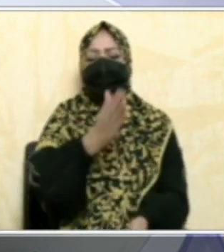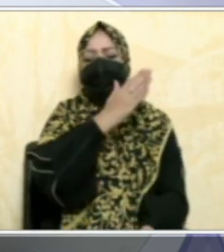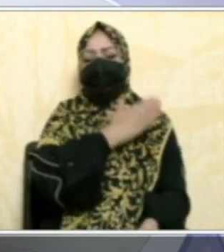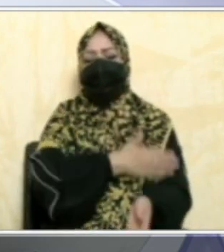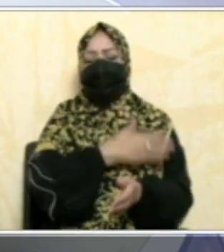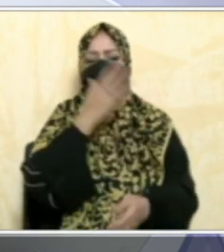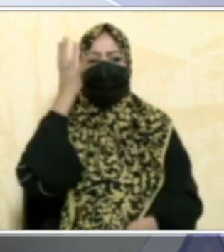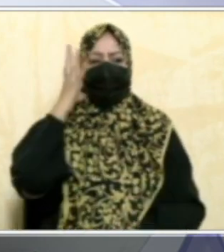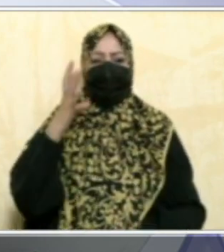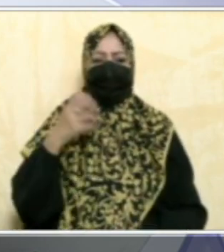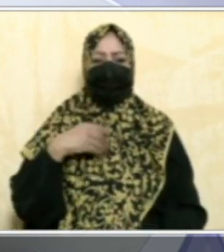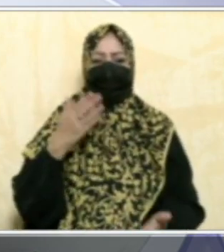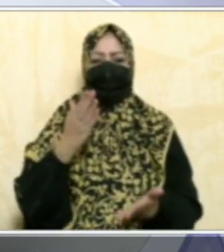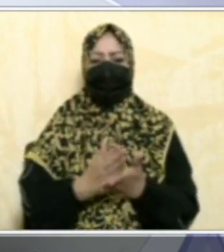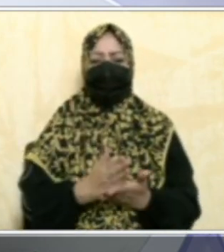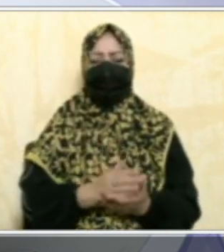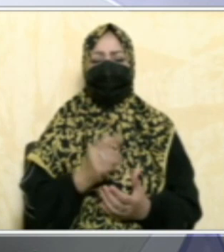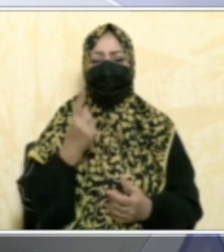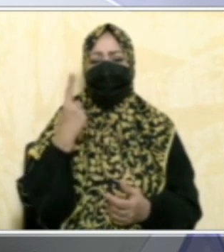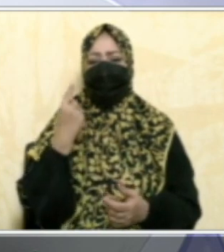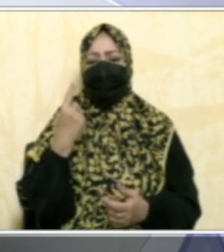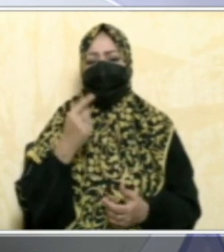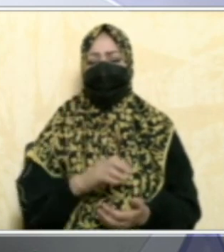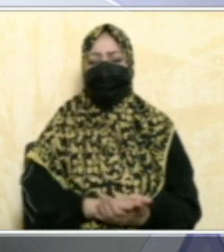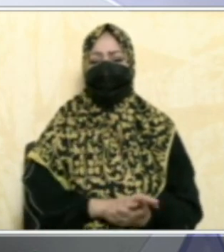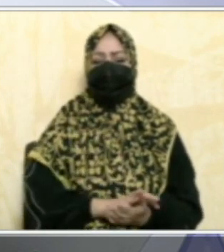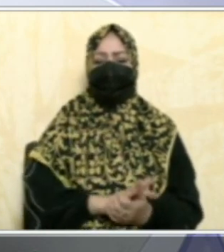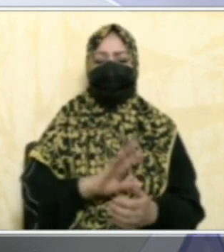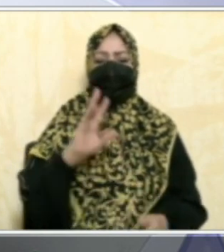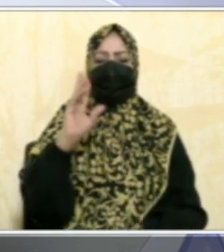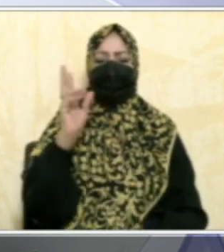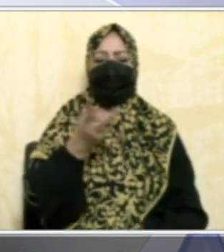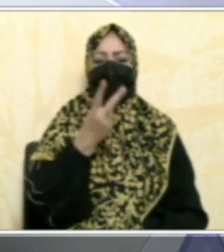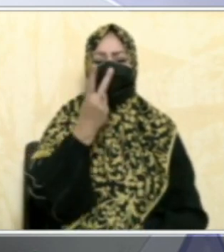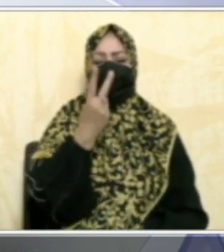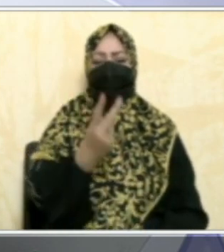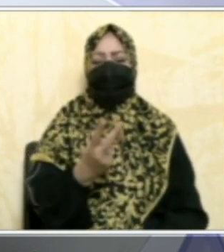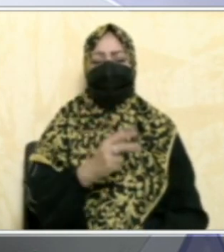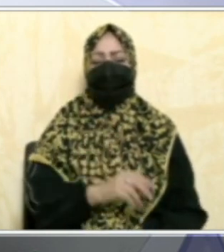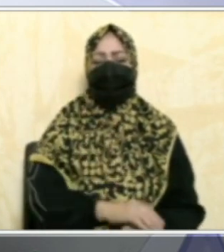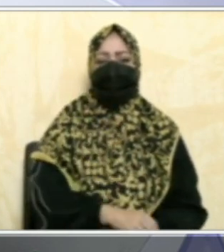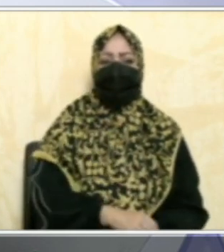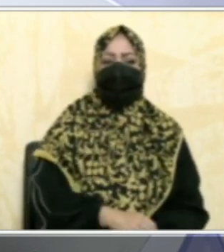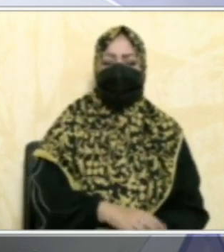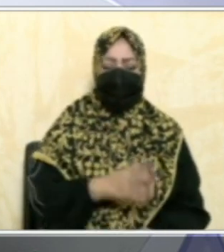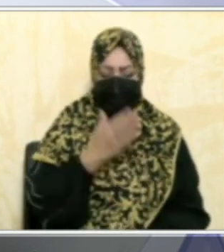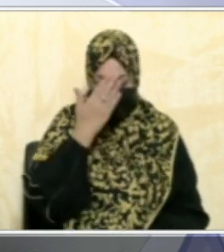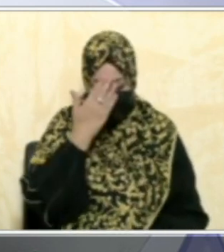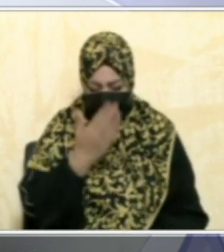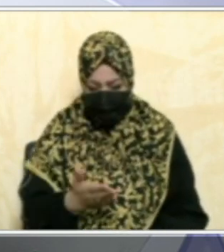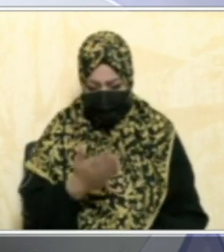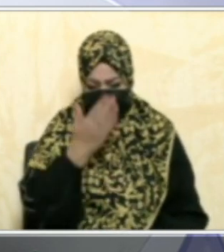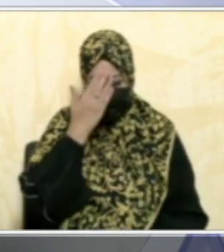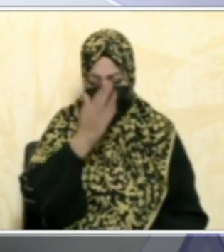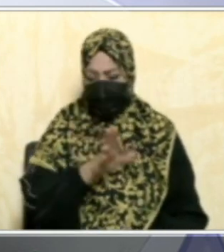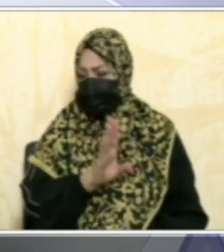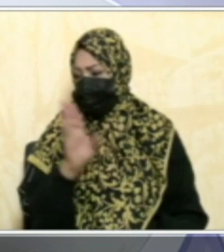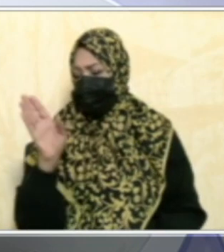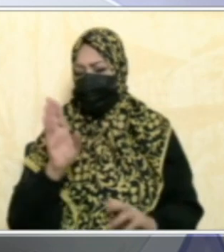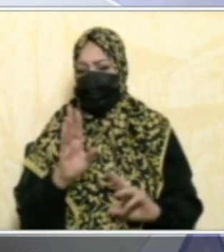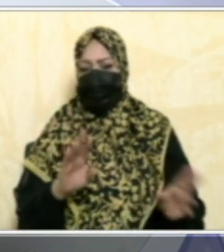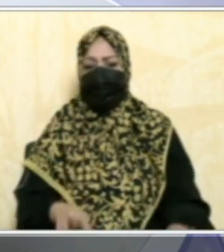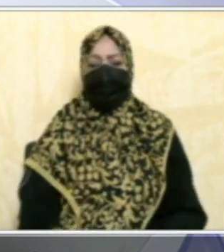وهم جابوا اللي هم داروا سجدتين وبعدين سلموا. ايوه وانت يعني شنقلت بعد ما كملت